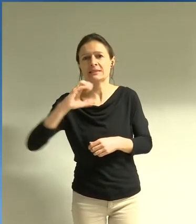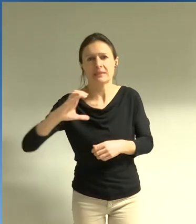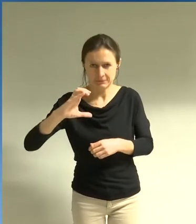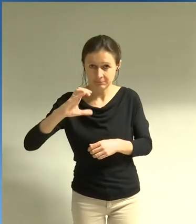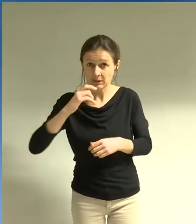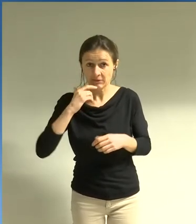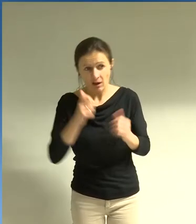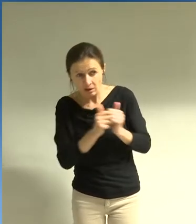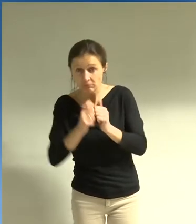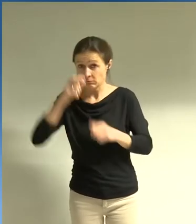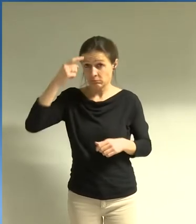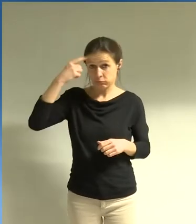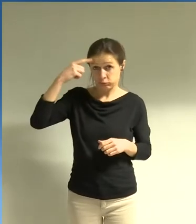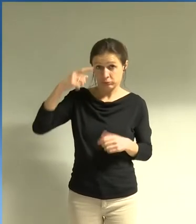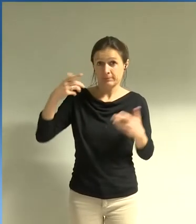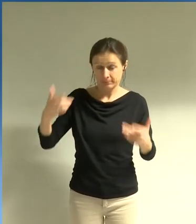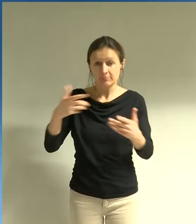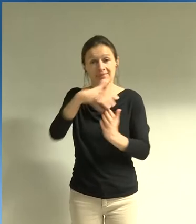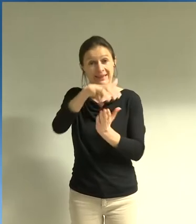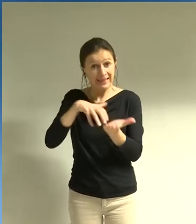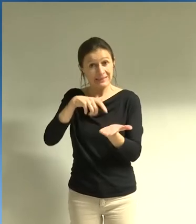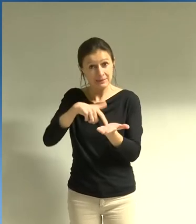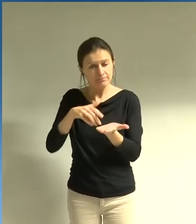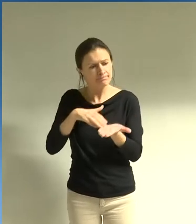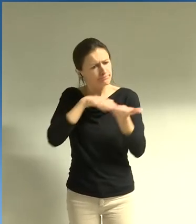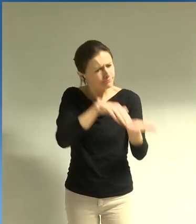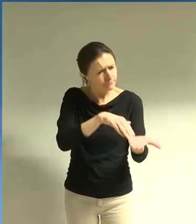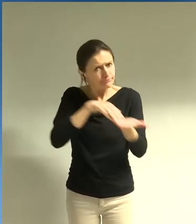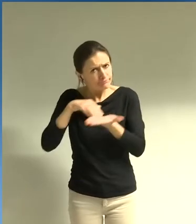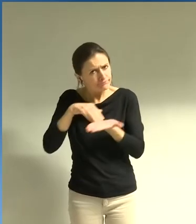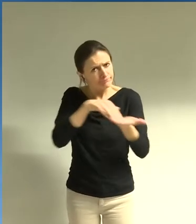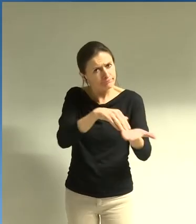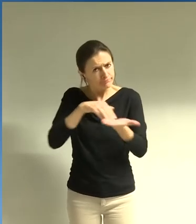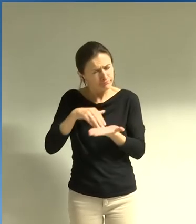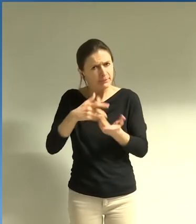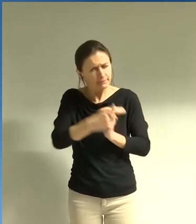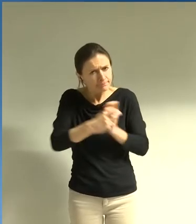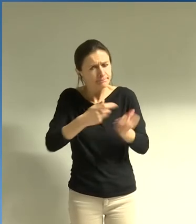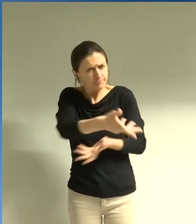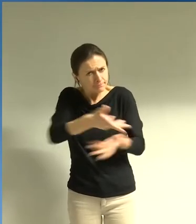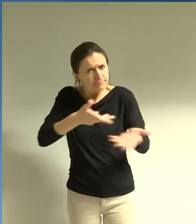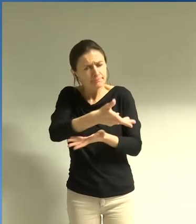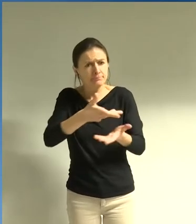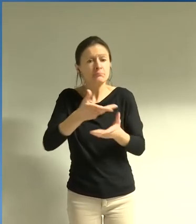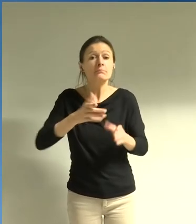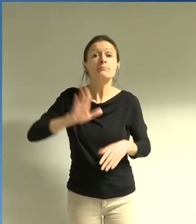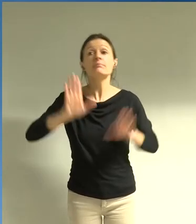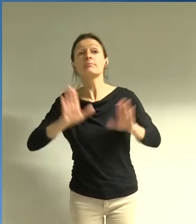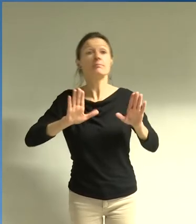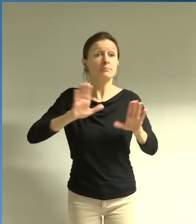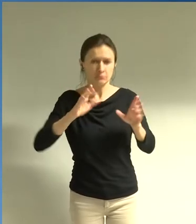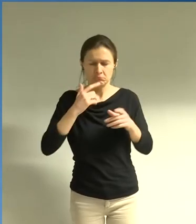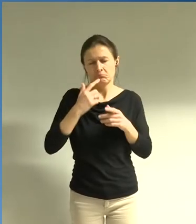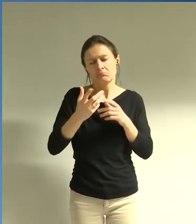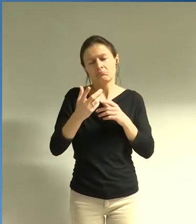a été soumis lors de temps des changes et de travail aux volontaires participants issus principalement du réseau des musiques actuelles